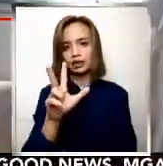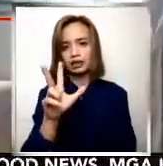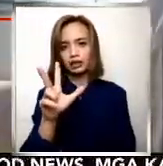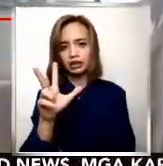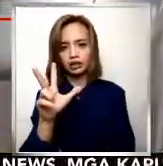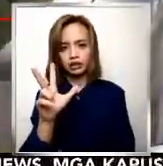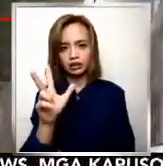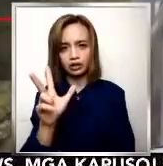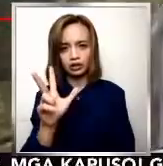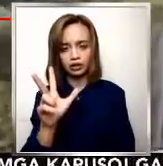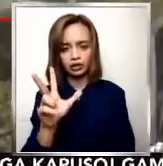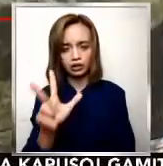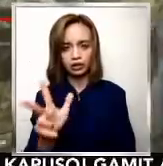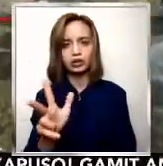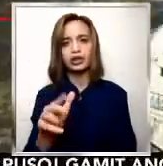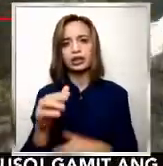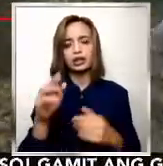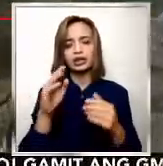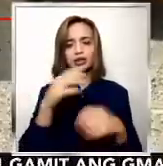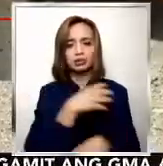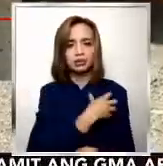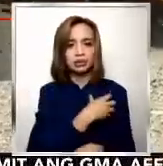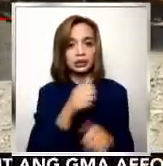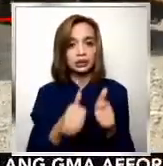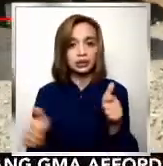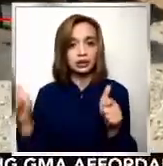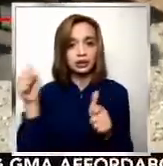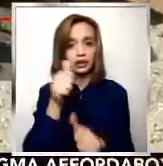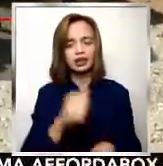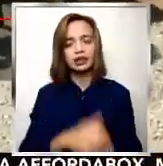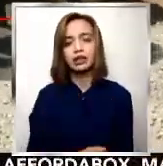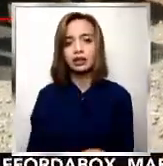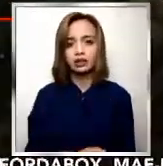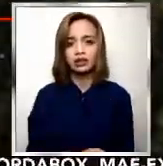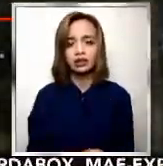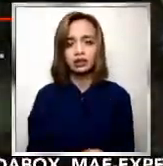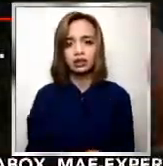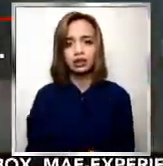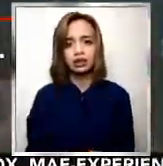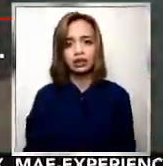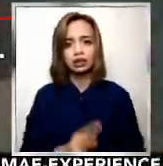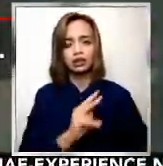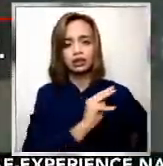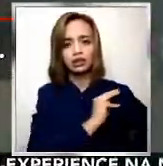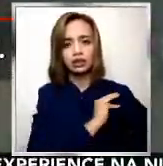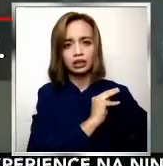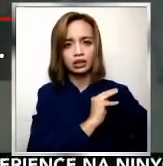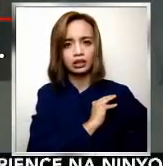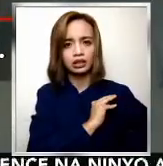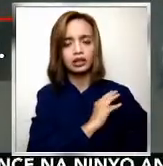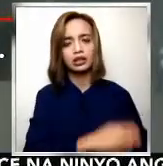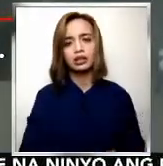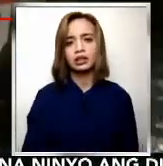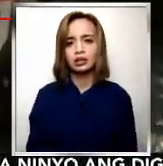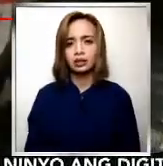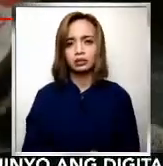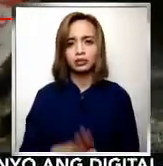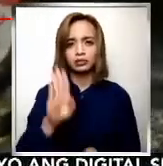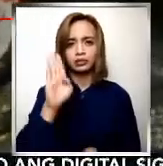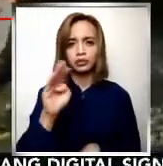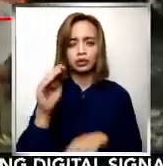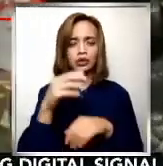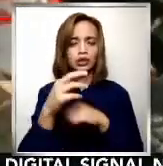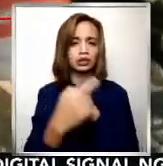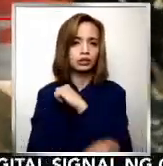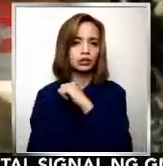Alpha Mapagmahal Company, 5th Civil Military Operations, 14th Regional Community Defense Group,